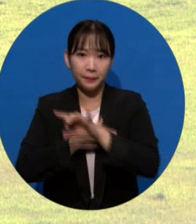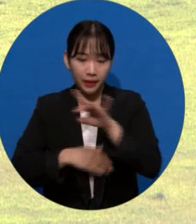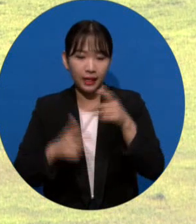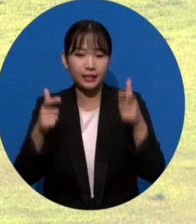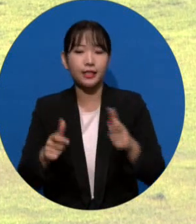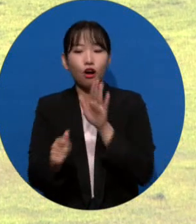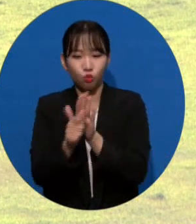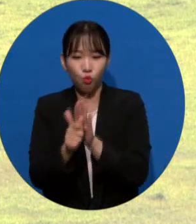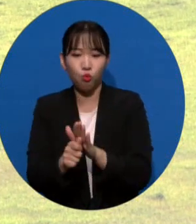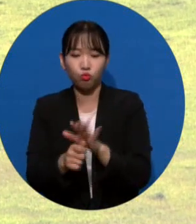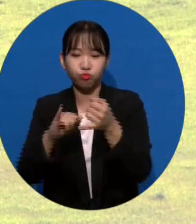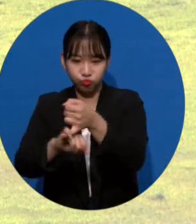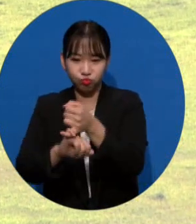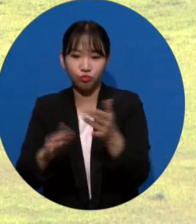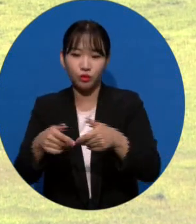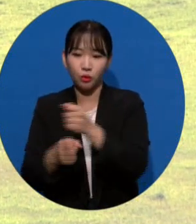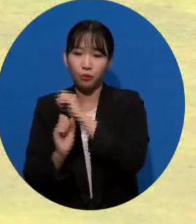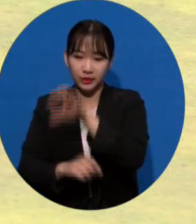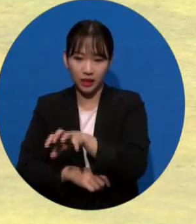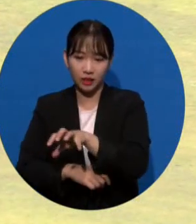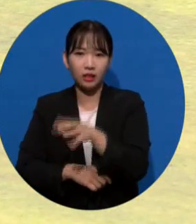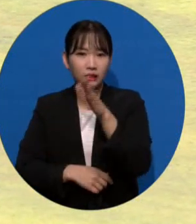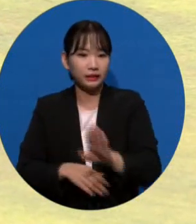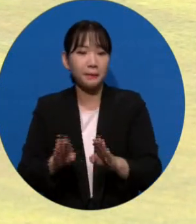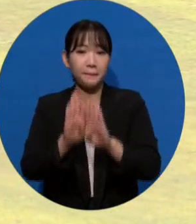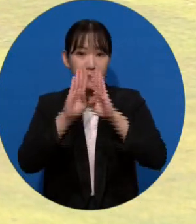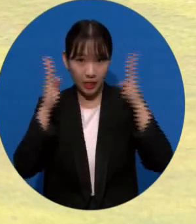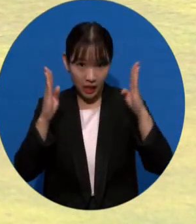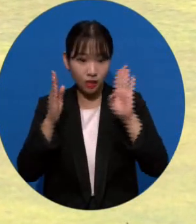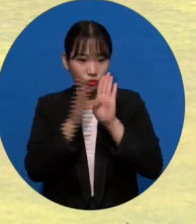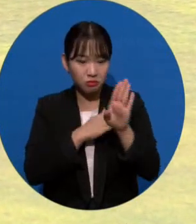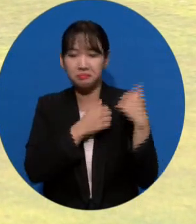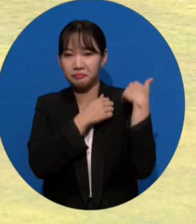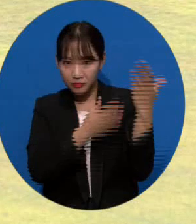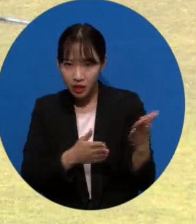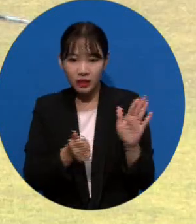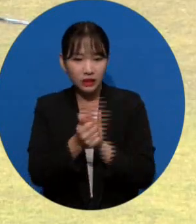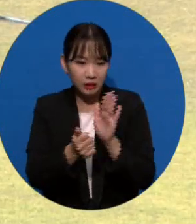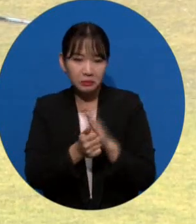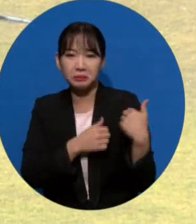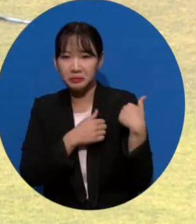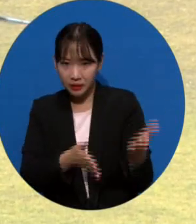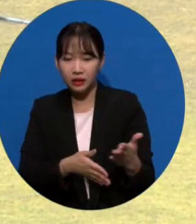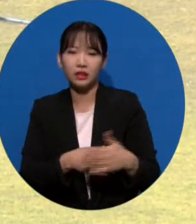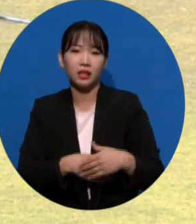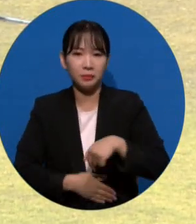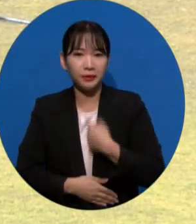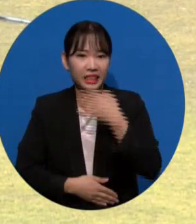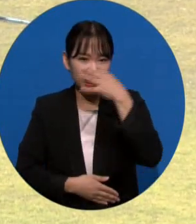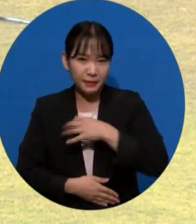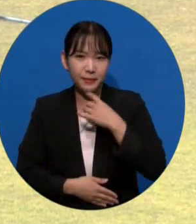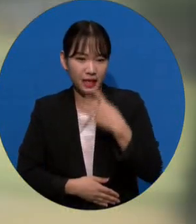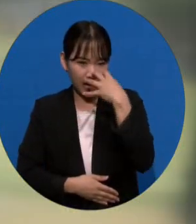지역 기어를 약속해 와 떤 골프장 등 청자 개장 되는 나몰라라 하고 서비스 개선도 뒤로한 채 자신들의 폭리